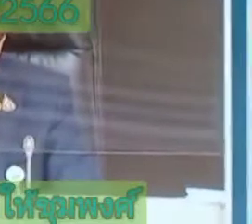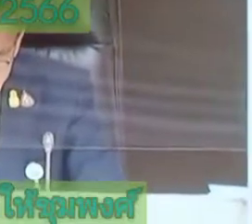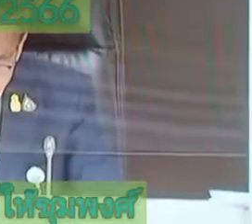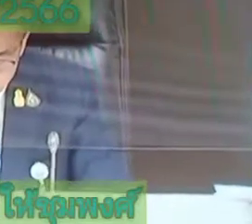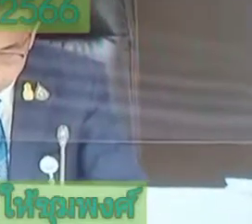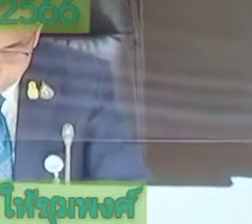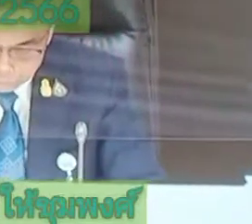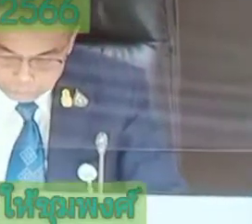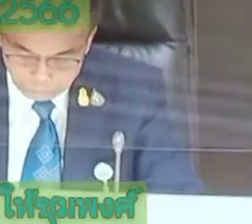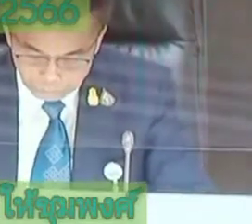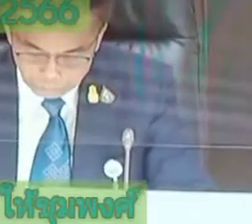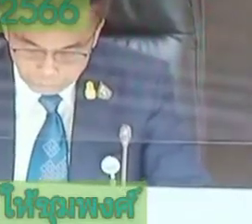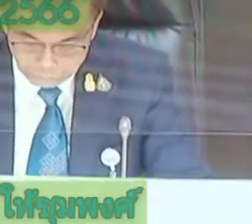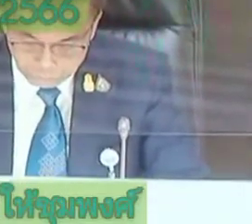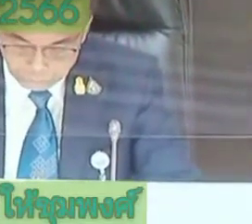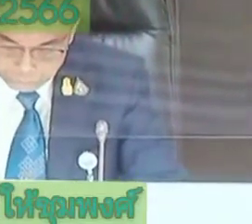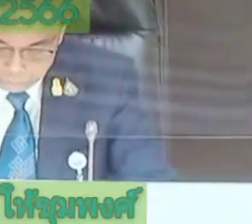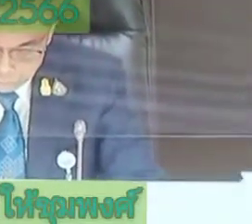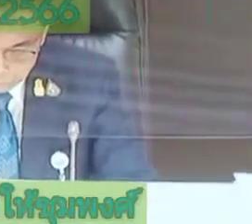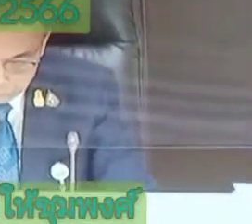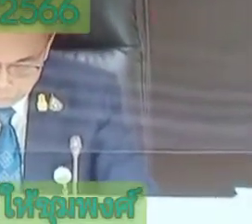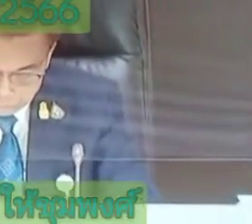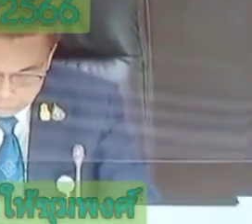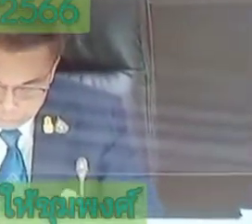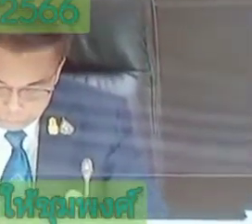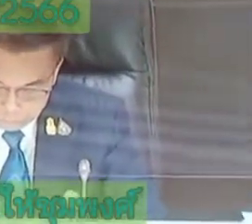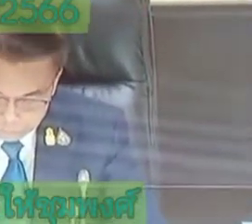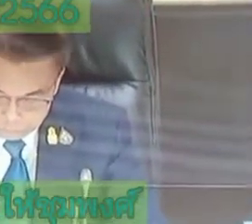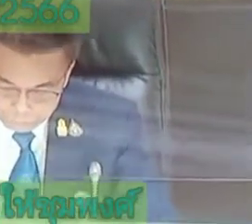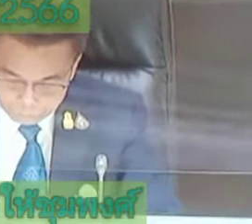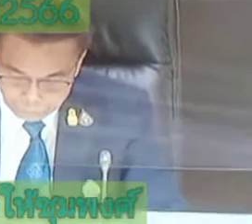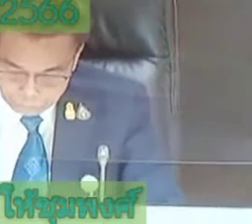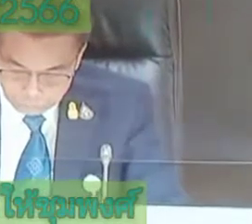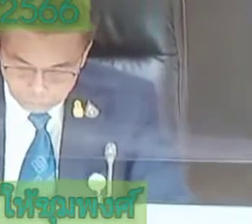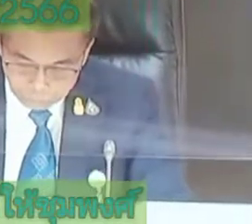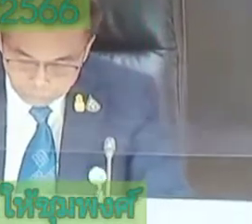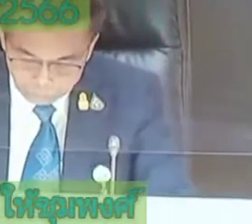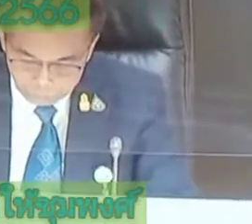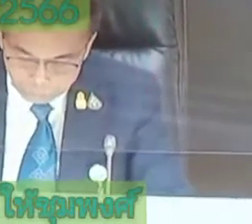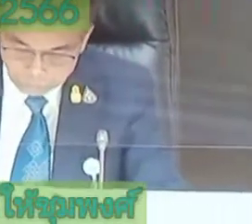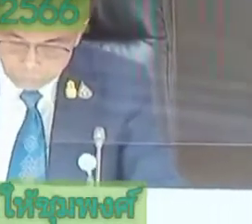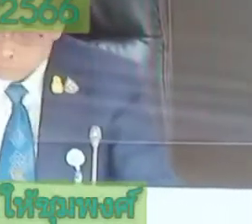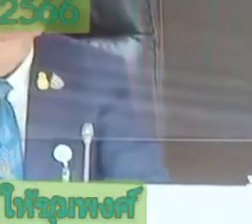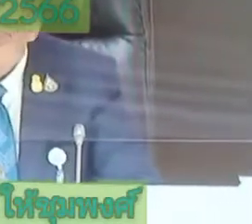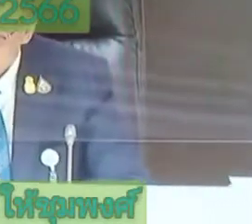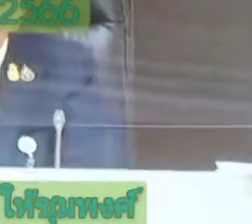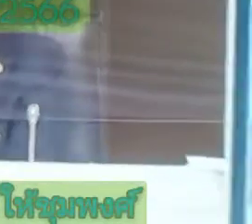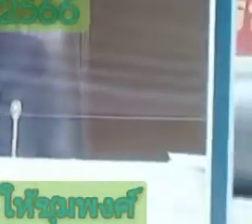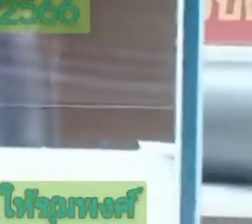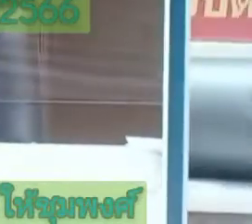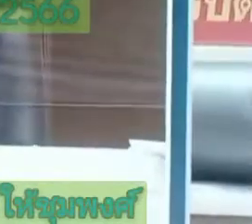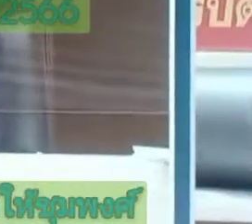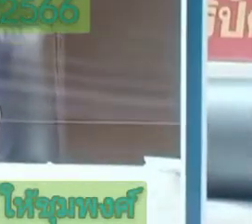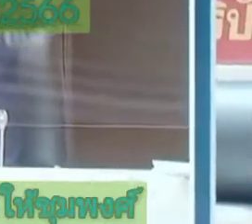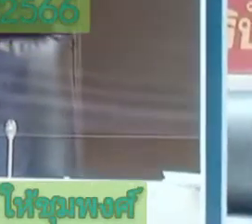ารถคิดว่าที่จะเสริมได้ได้เขาก็จะไปหาเรื่องในโครงการตรงนี้เพื่อมาเติมตรงนี้เพื่อทำงานร่วมกันให้สำเร็จไปพร้อมๆกันไม่ใช่แก้อย่างนึงอีก5 อย่างไม่ได้แก้นั่นคือต้องมี